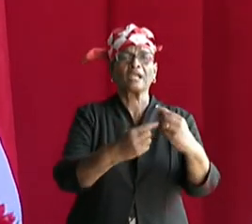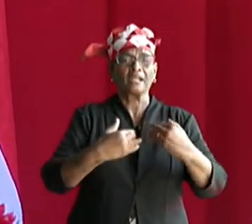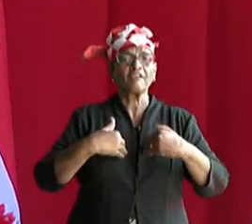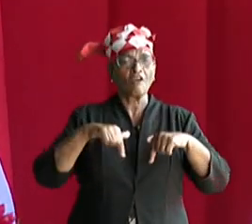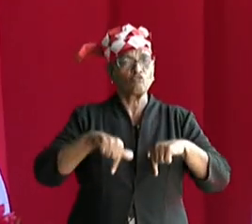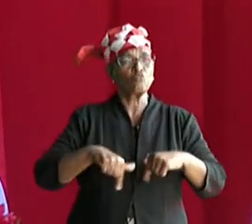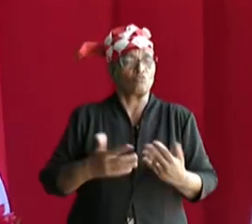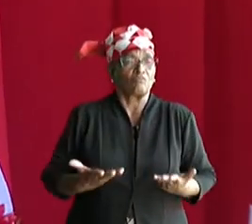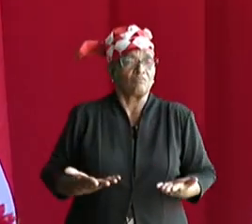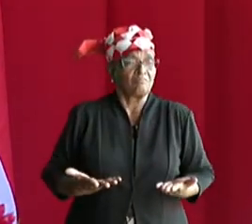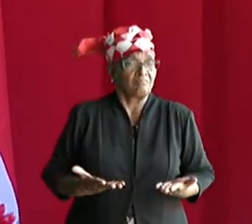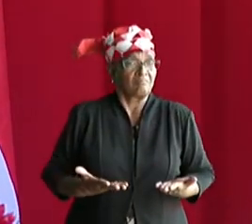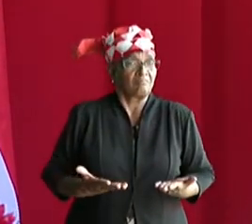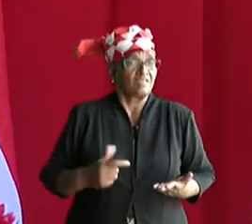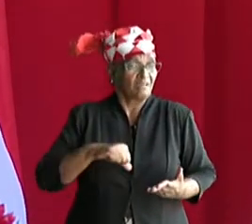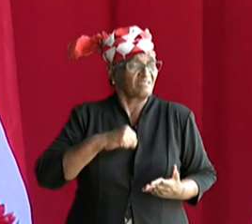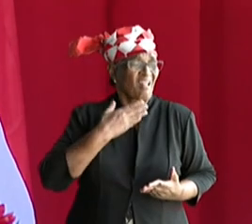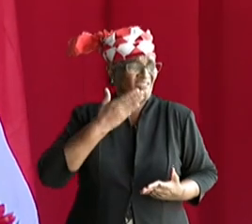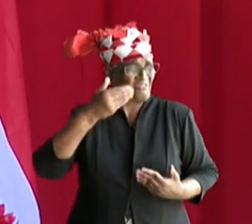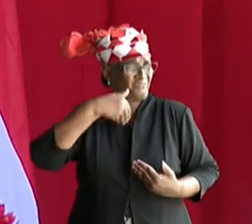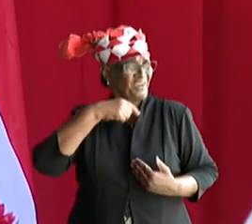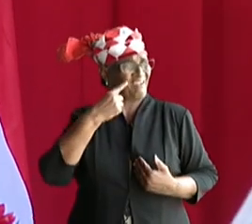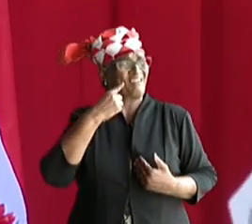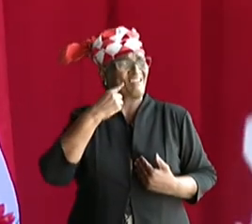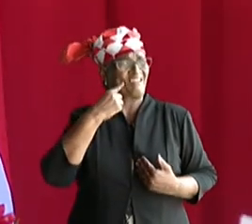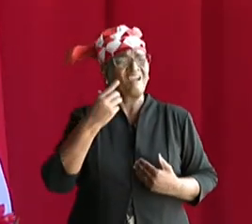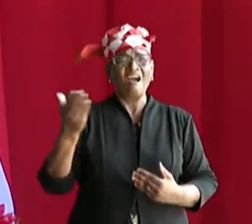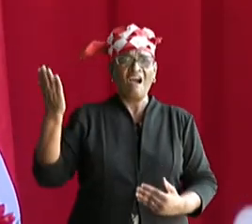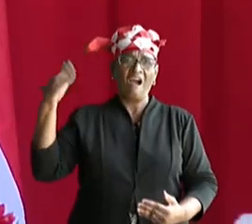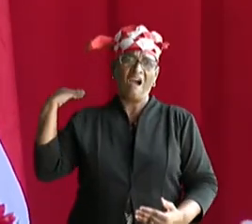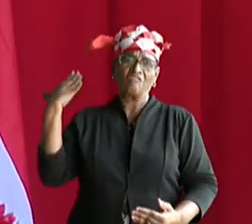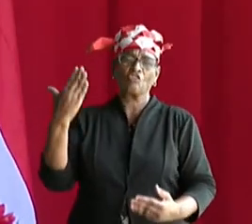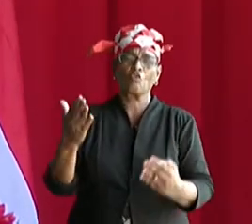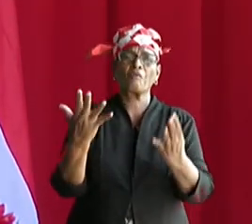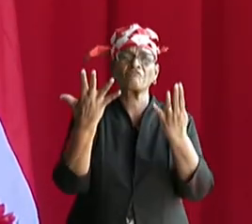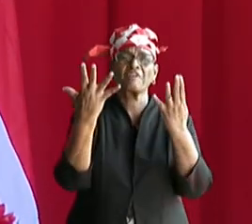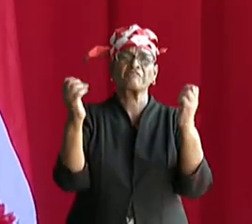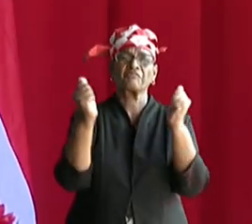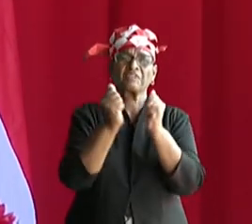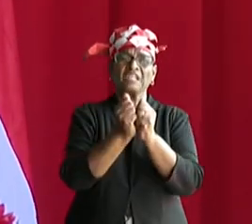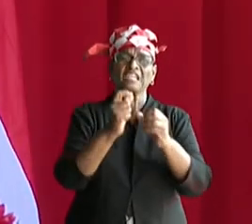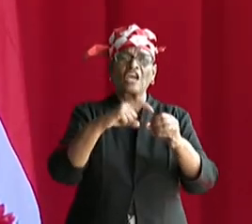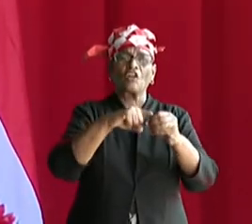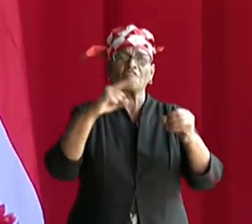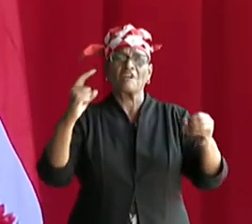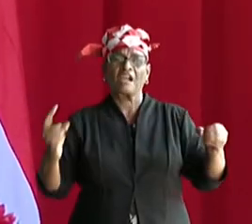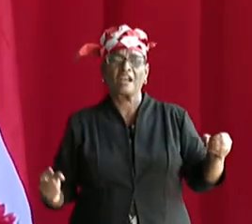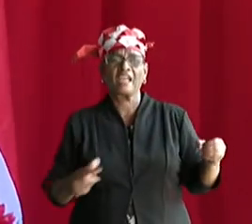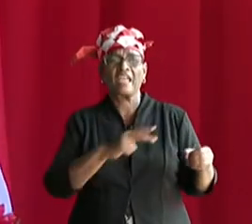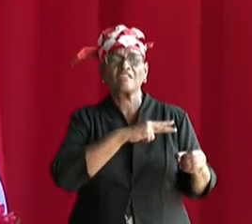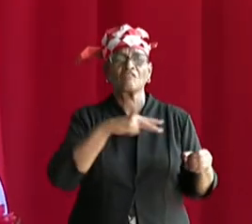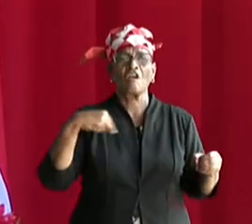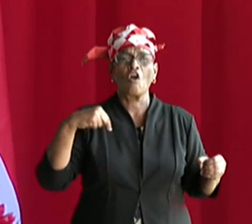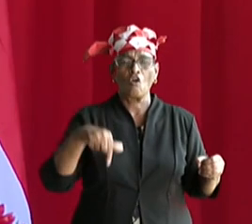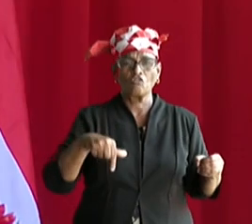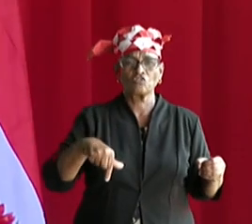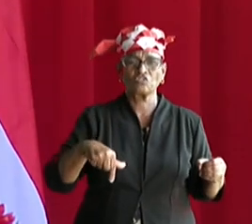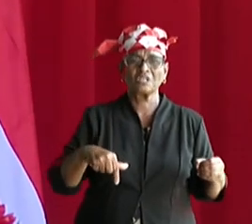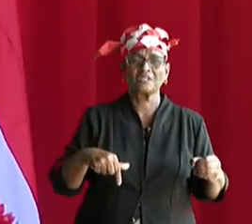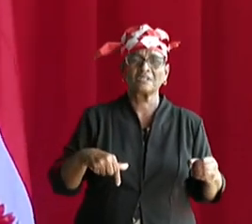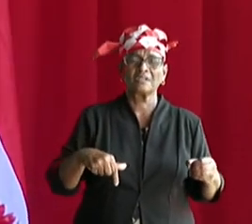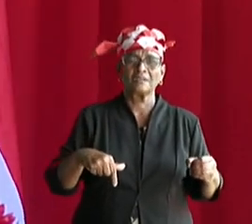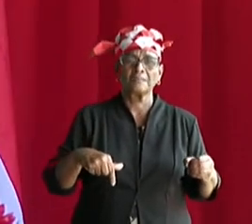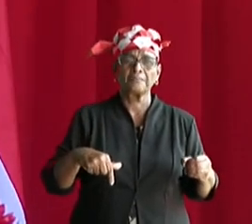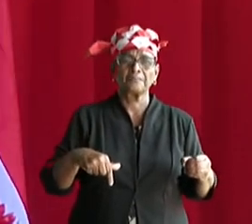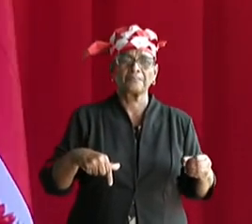bevinden. In de afgelopen 45 jaar heeft ons onafhankelijkheid land zich op